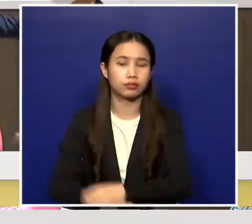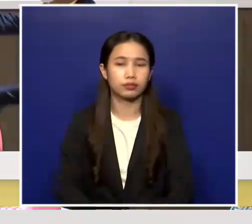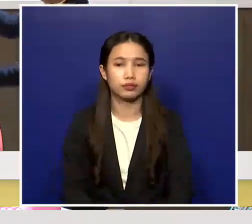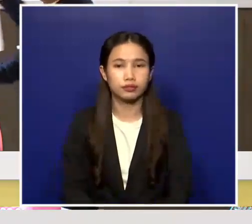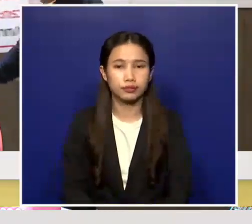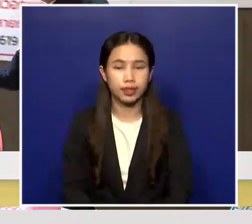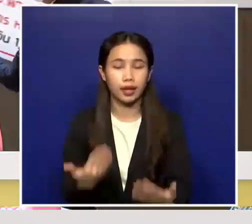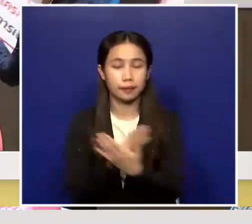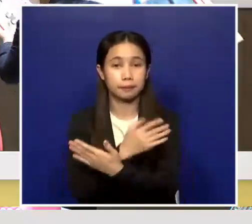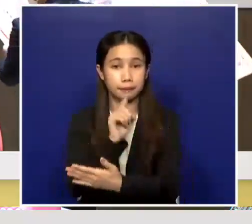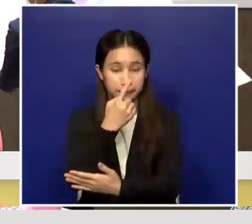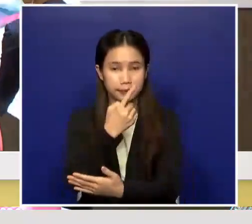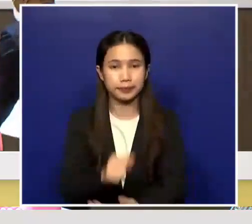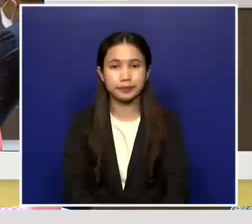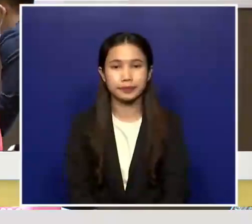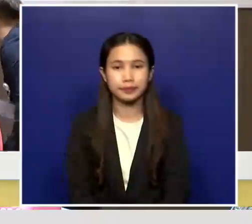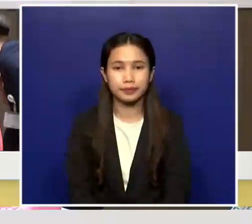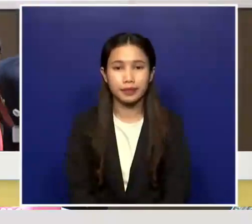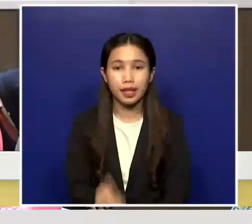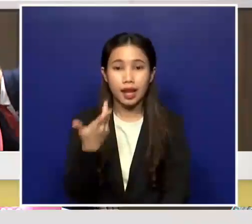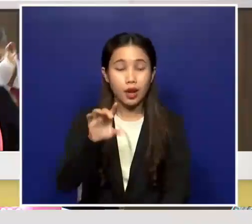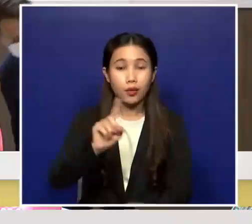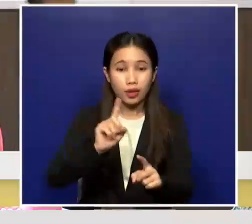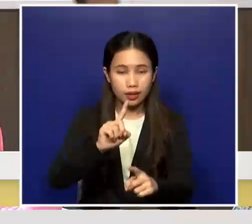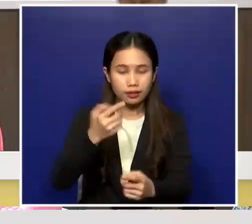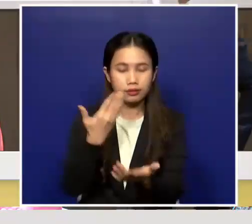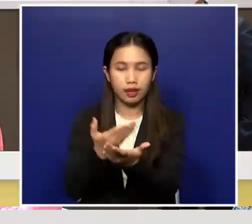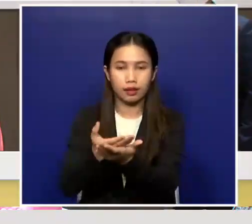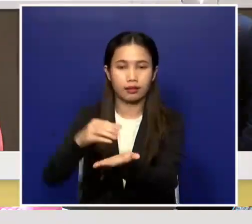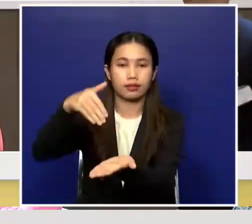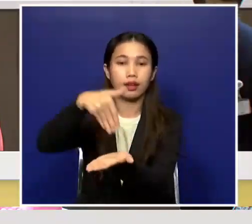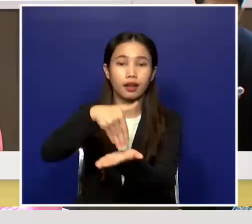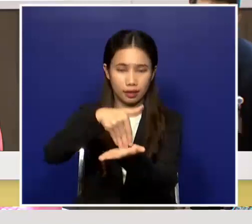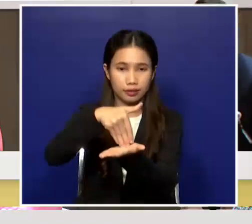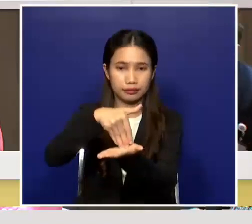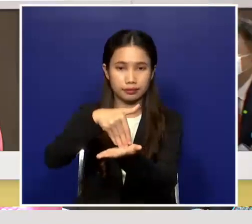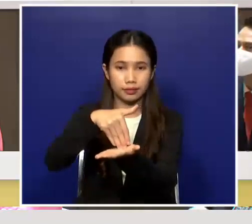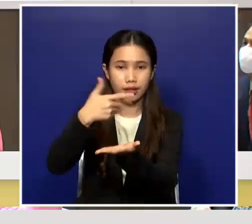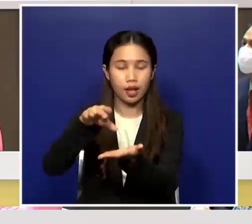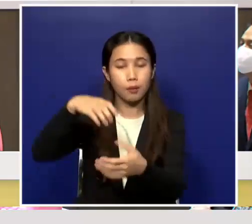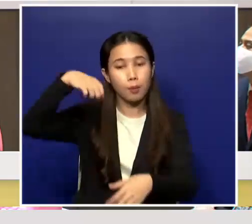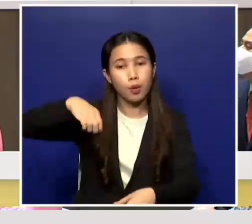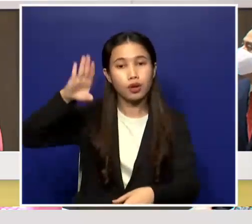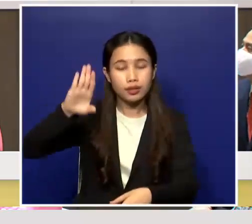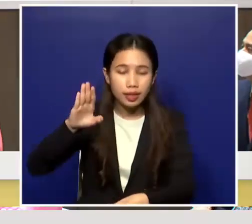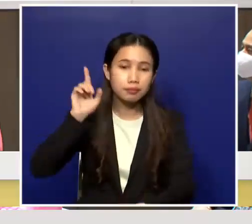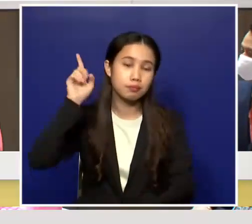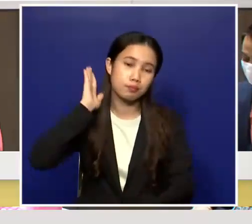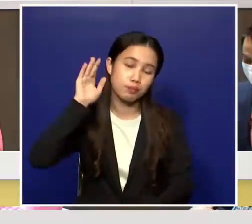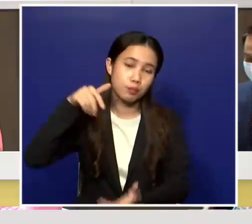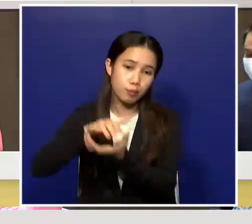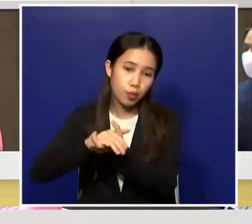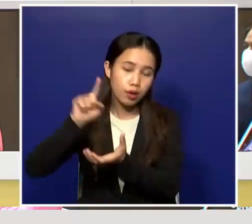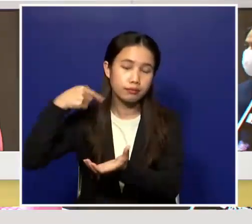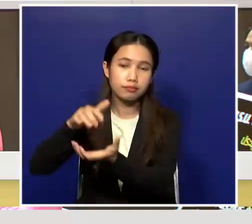ไปเสร็จแล้วก็ตั้งราคากลางราคากลางก็ไปเรียกบริษัทผัวบริษัทเมียบริษัทที่เป็น